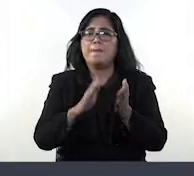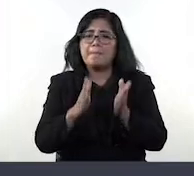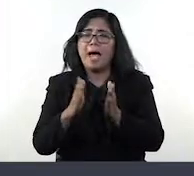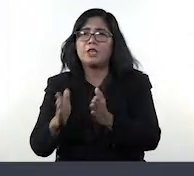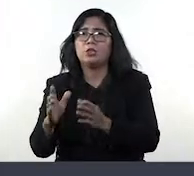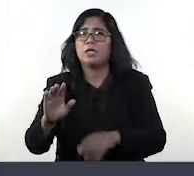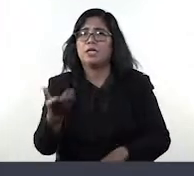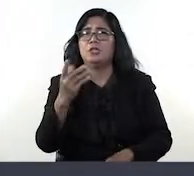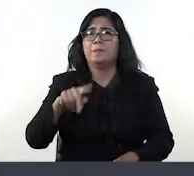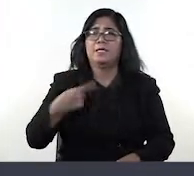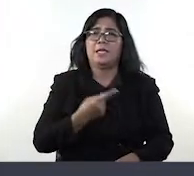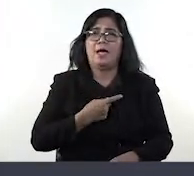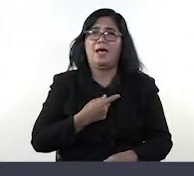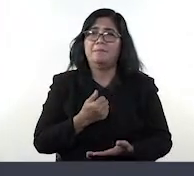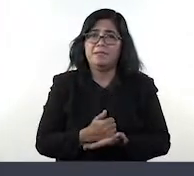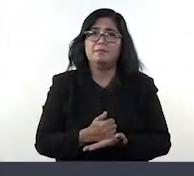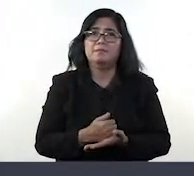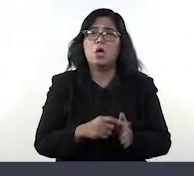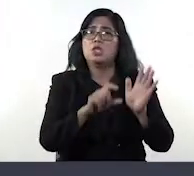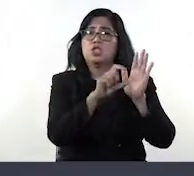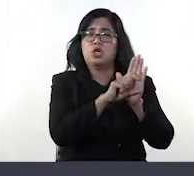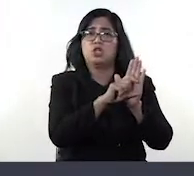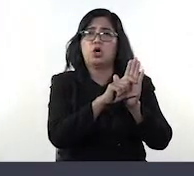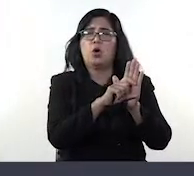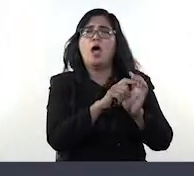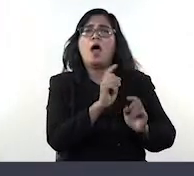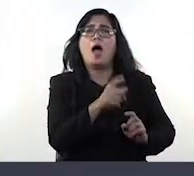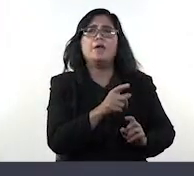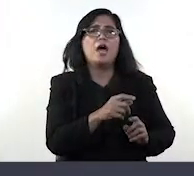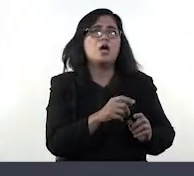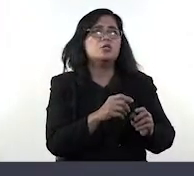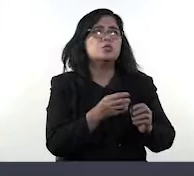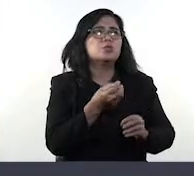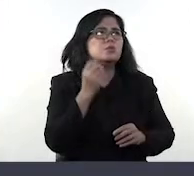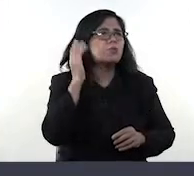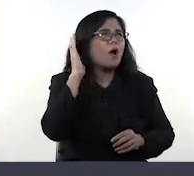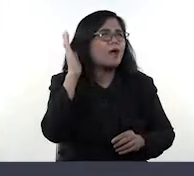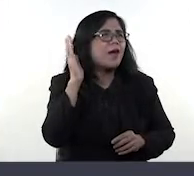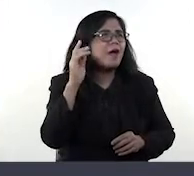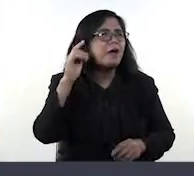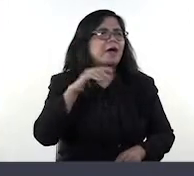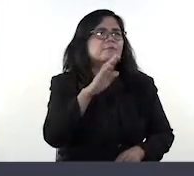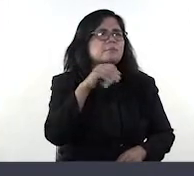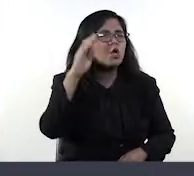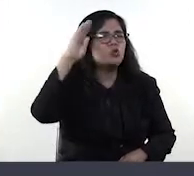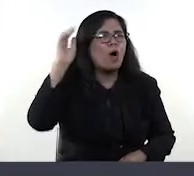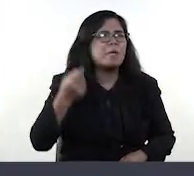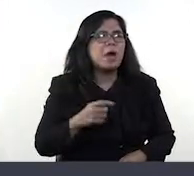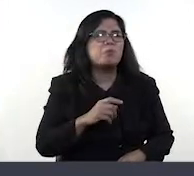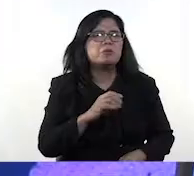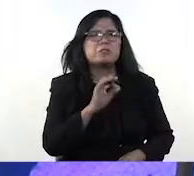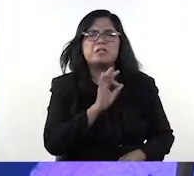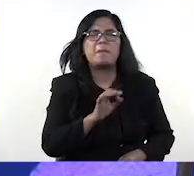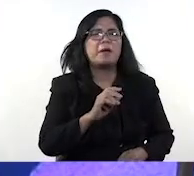kita di kontrakan Hai pakai suara yang bilang begini Hai suami kamu nggak bisa